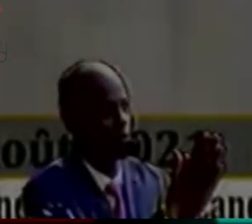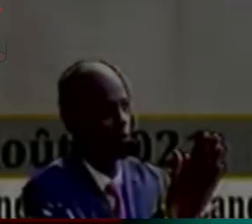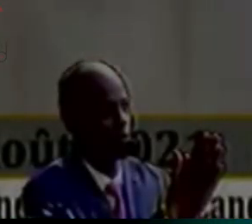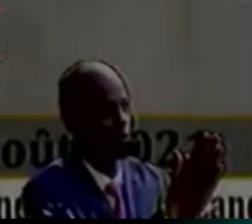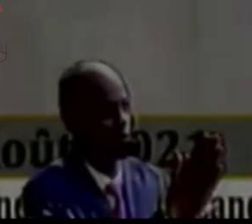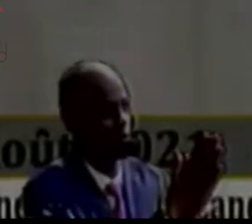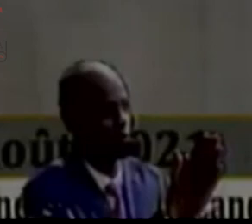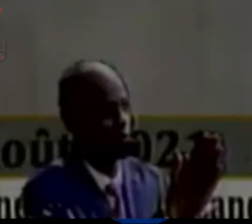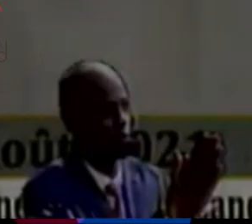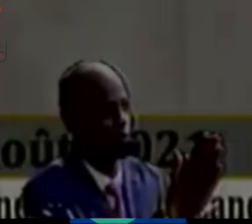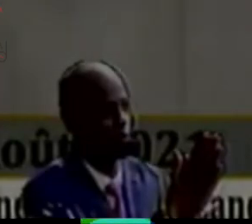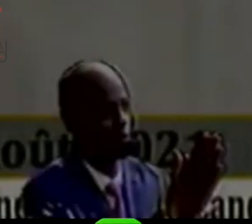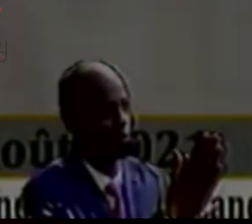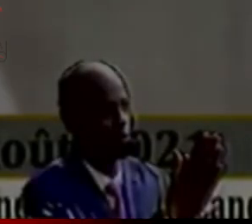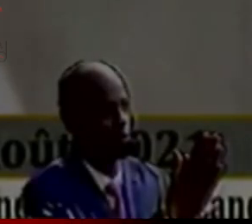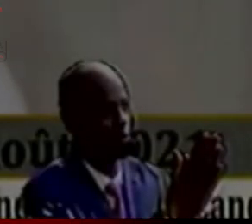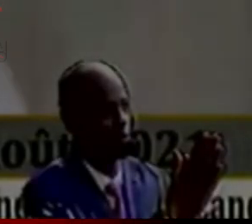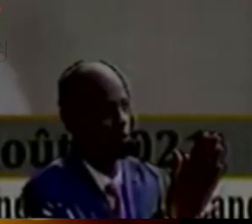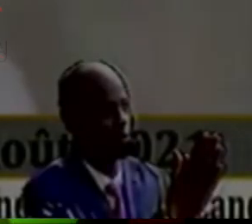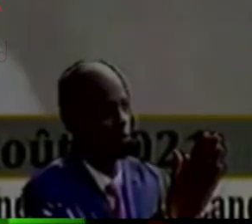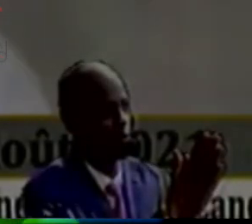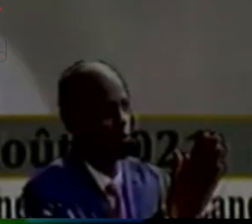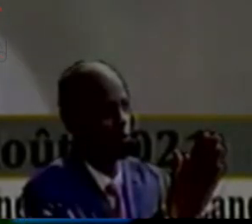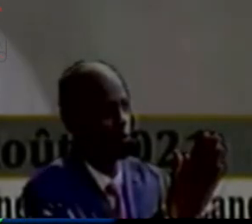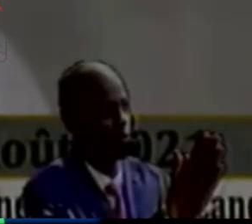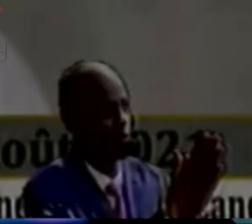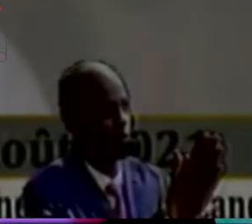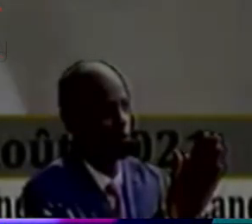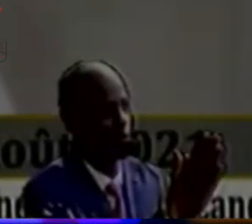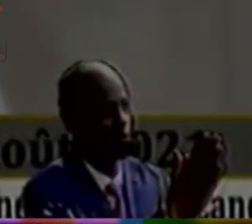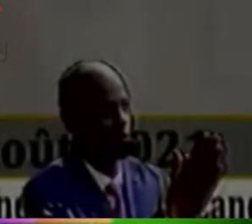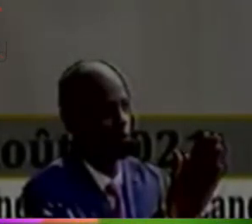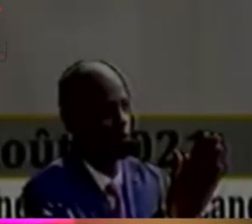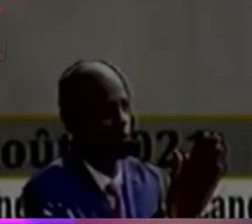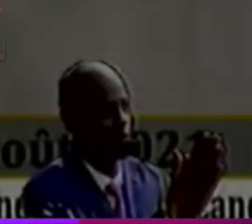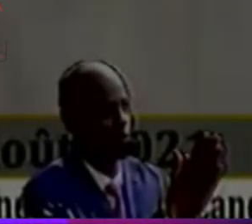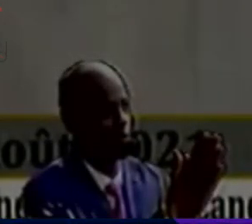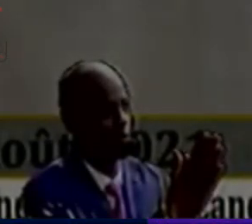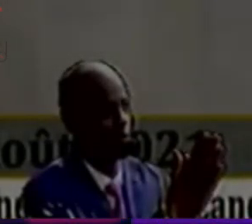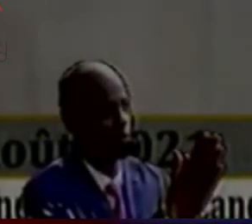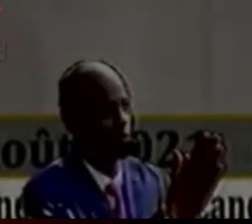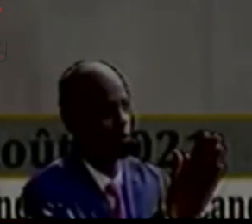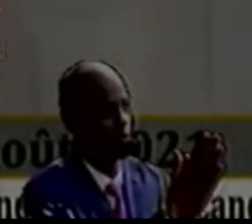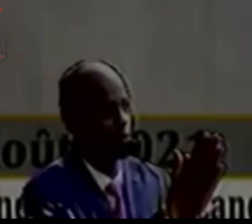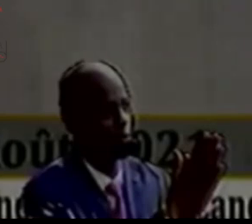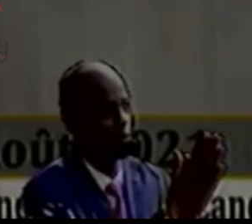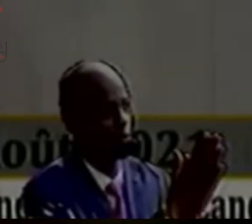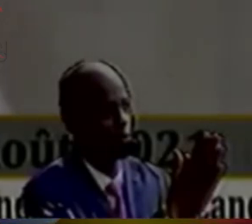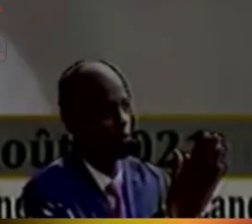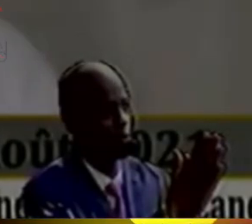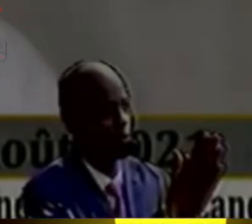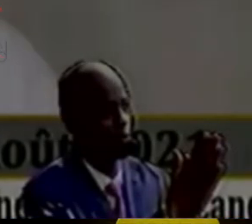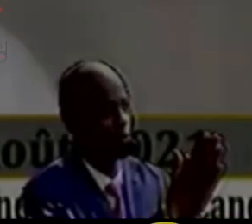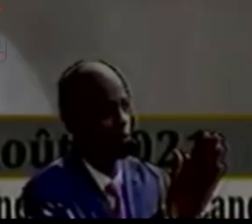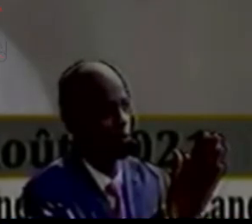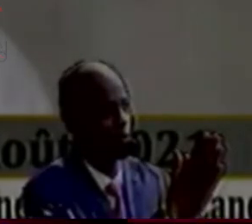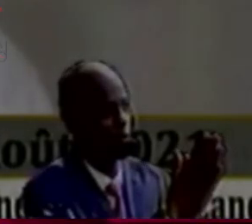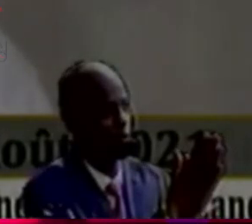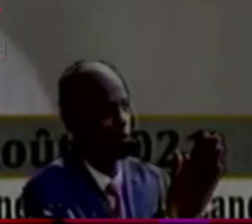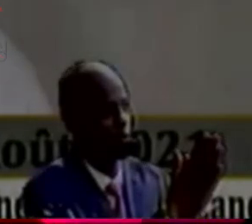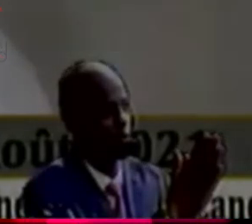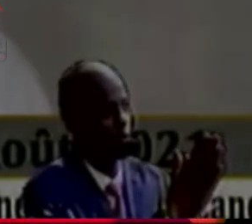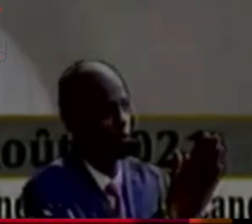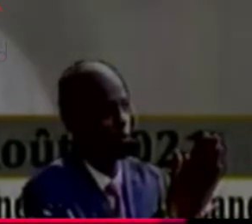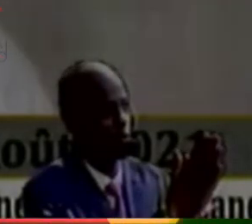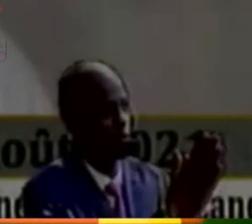Moi, toujours, et moi, dis direction Valéo-Canaise, merci. Parce que à chaque fois que moi dis que on fait un bagage, et on